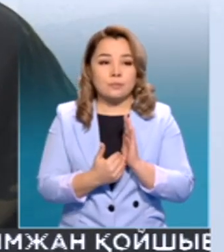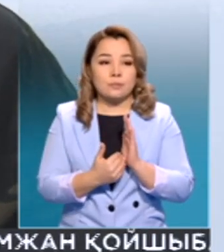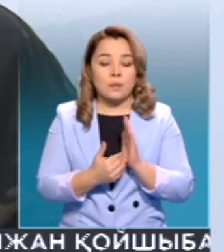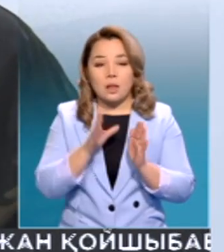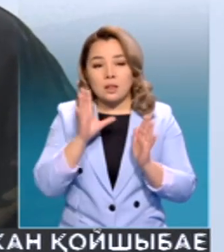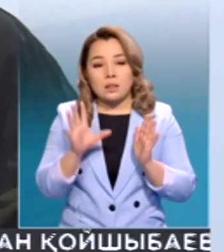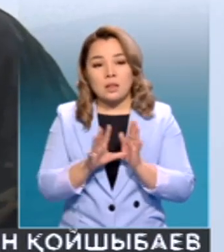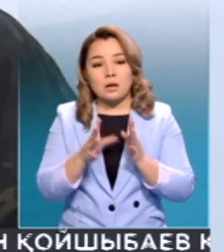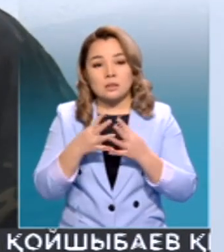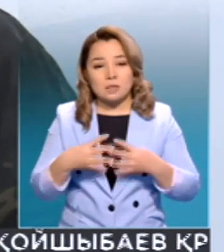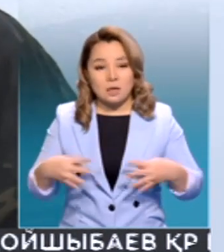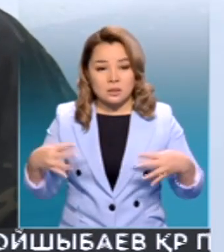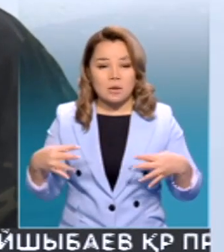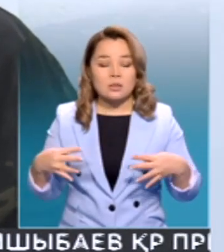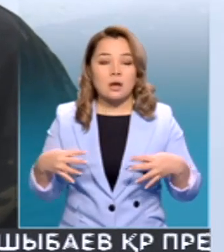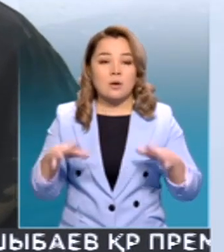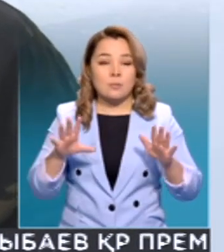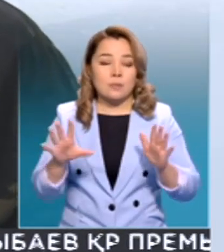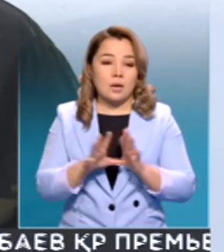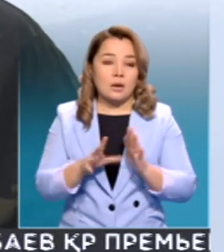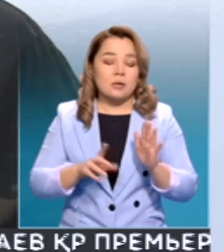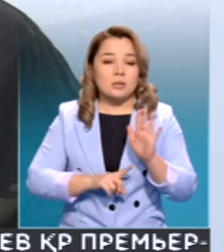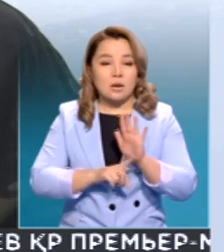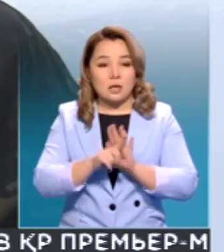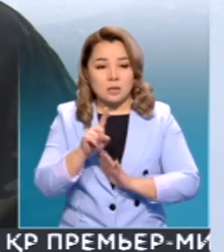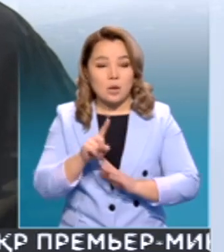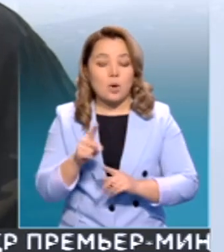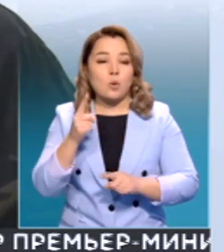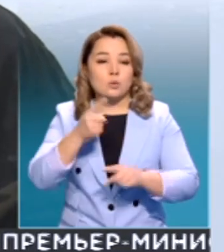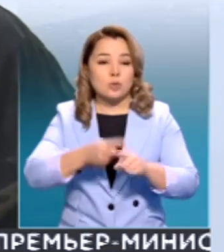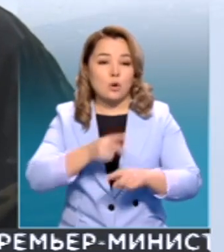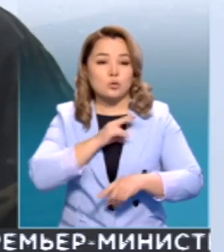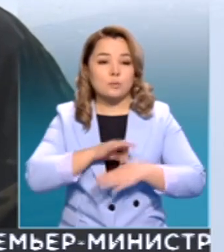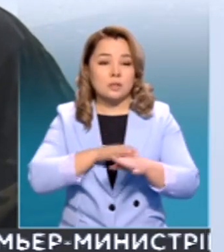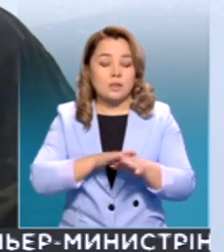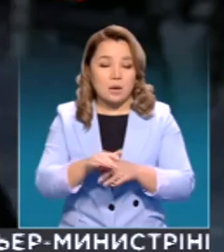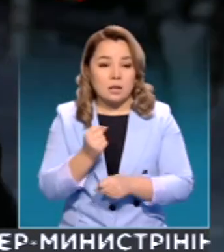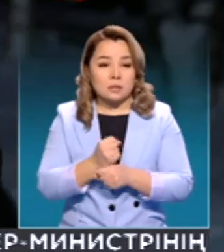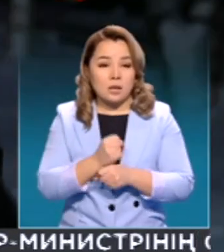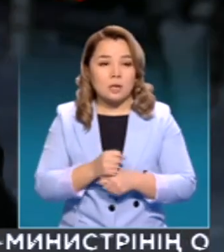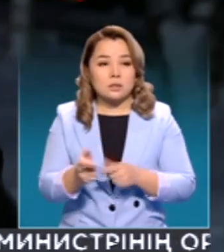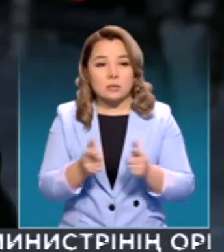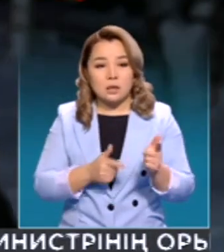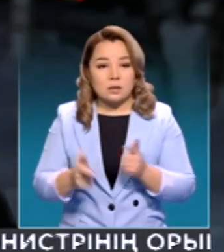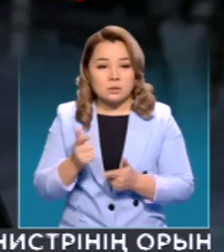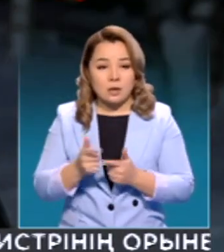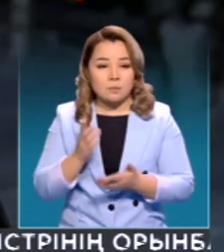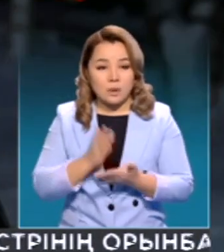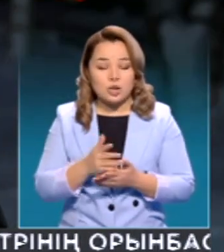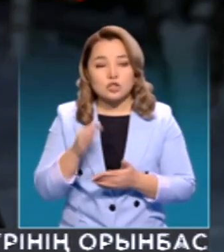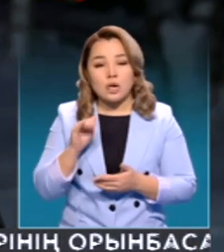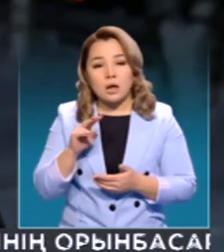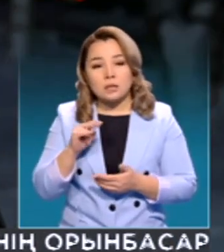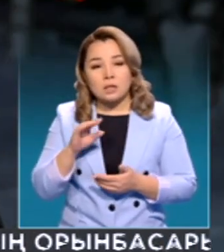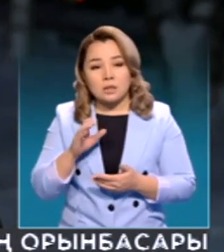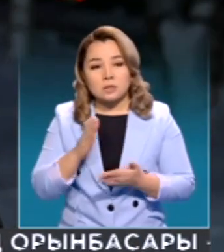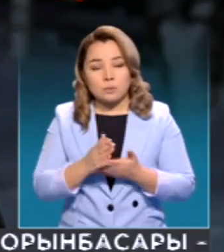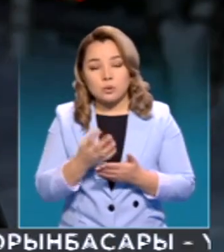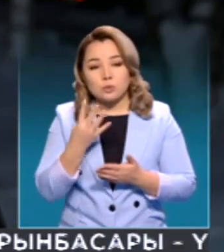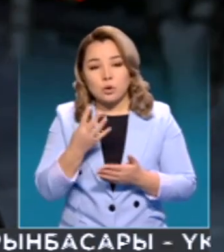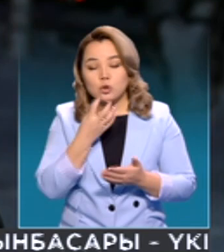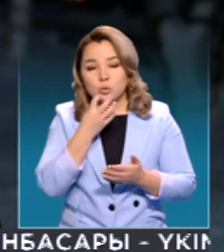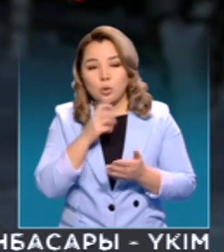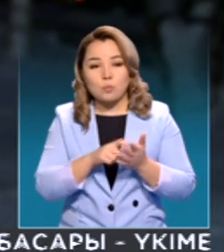мен электр энергиясын тарататын мекемесімен қосу жұмыстары жүргізілуде. Бүгүн де Жаңатаста 4 жылытуу пункты жумуш деп